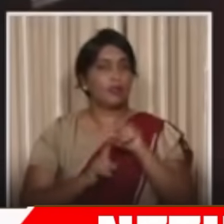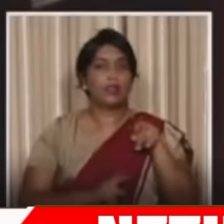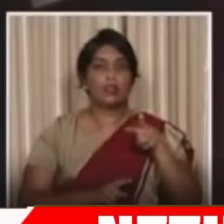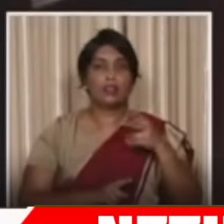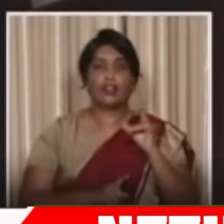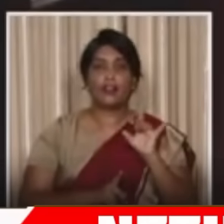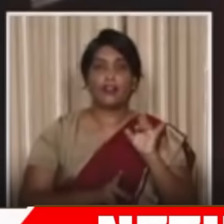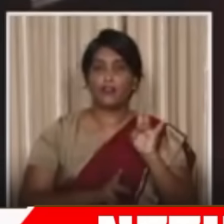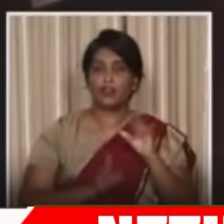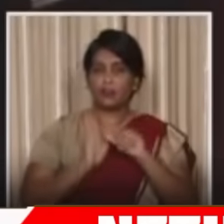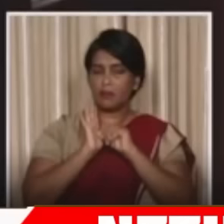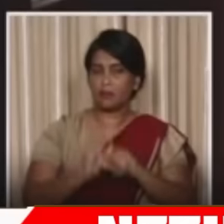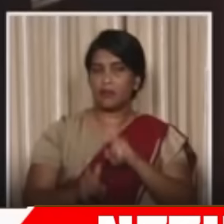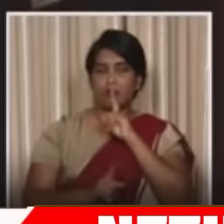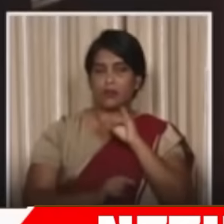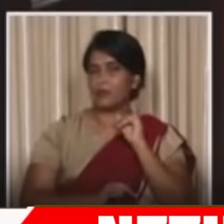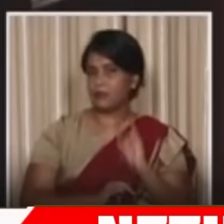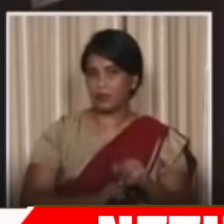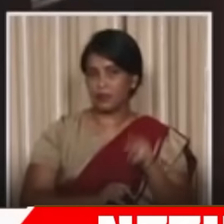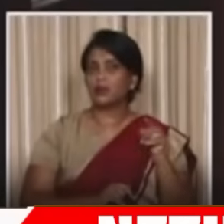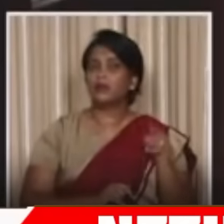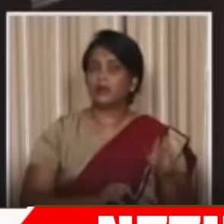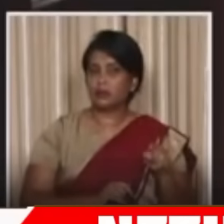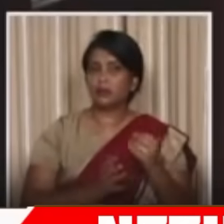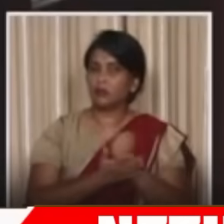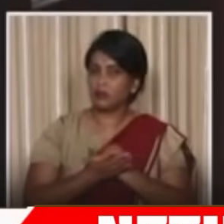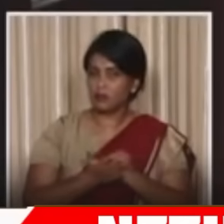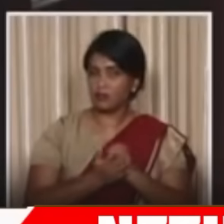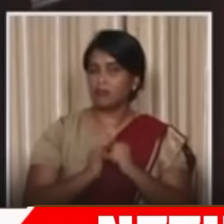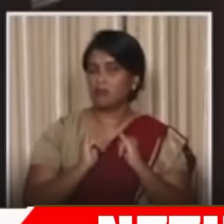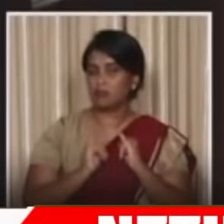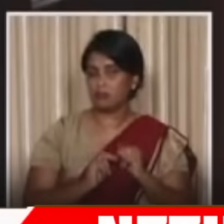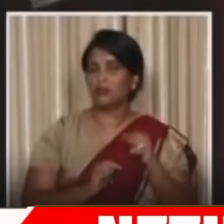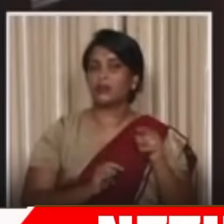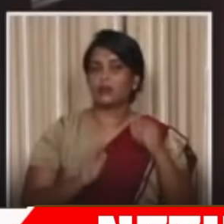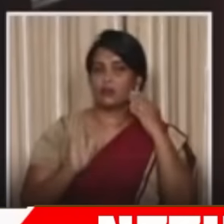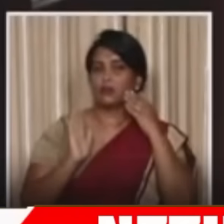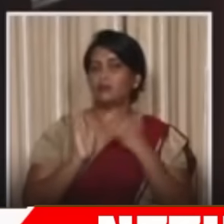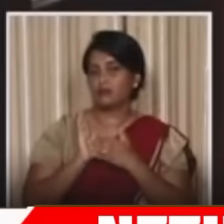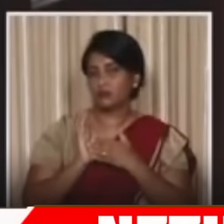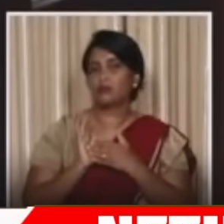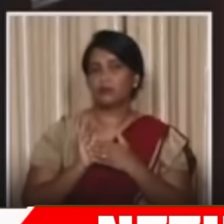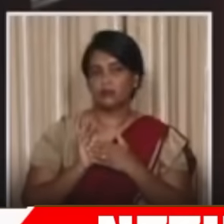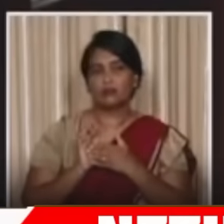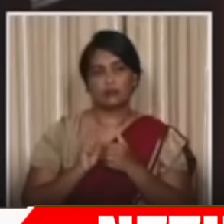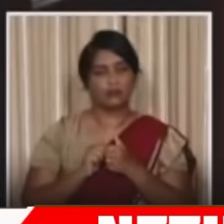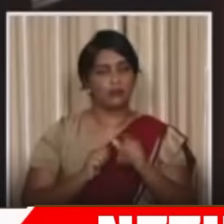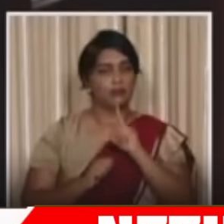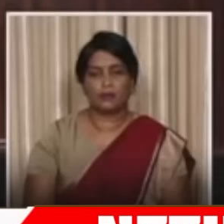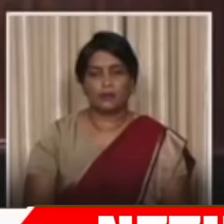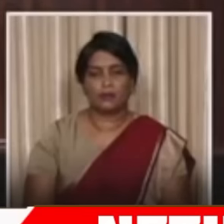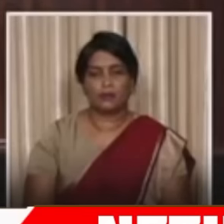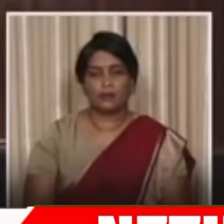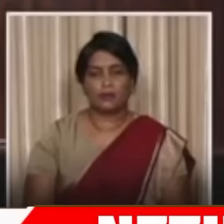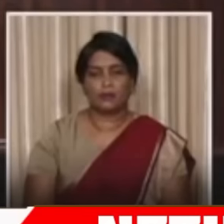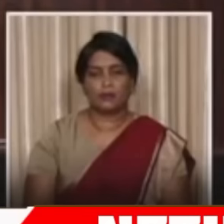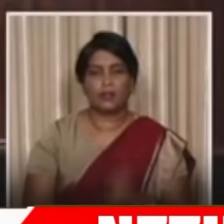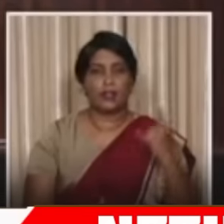225ම පාවා දීලා කරන කතාව ඉතාම වැරදි. ඒ නිසා මේක සියලු දෙනාටම අසාධාරණයක් වෙනවා. මේ පිළිබඳව ඔබතුමාගේ අවධානය යොමු කරන්න එක නිල් කරනවා.